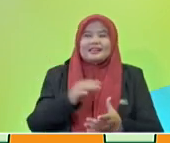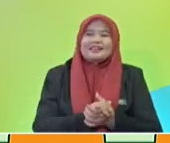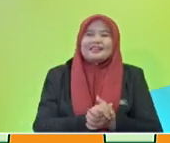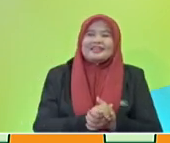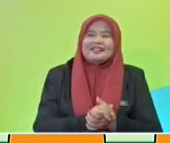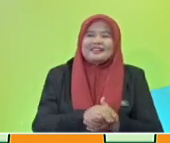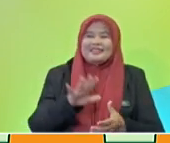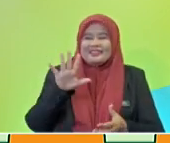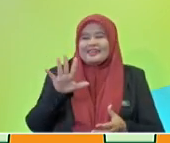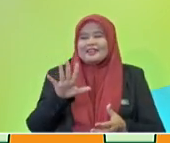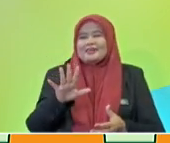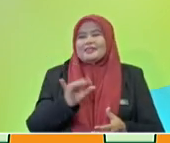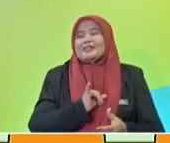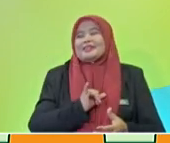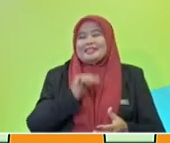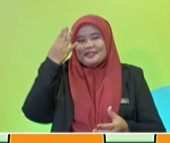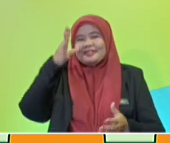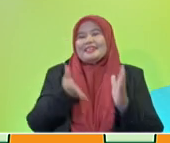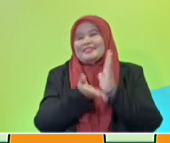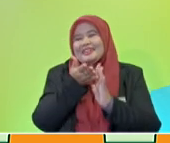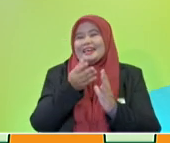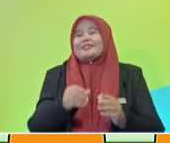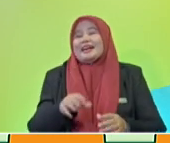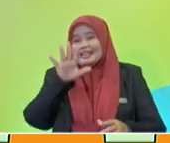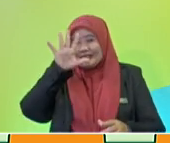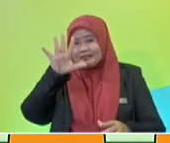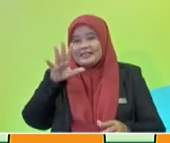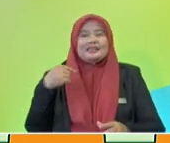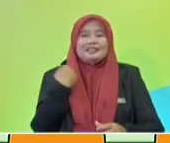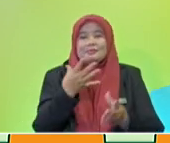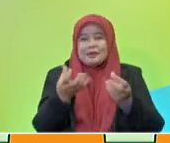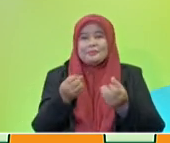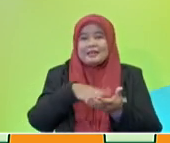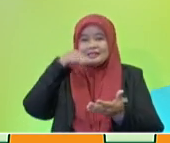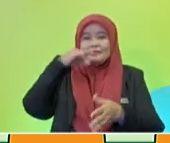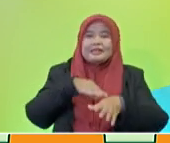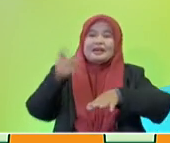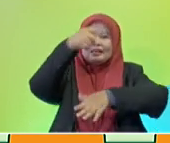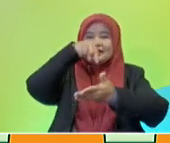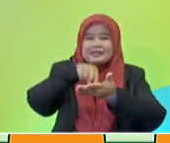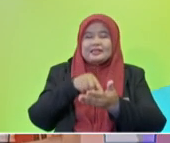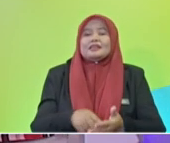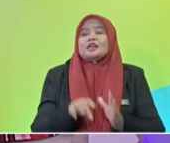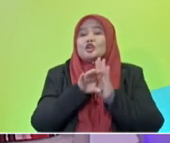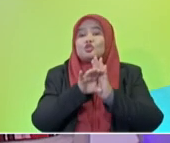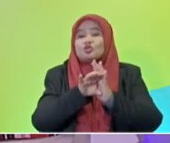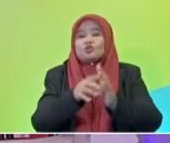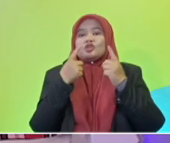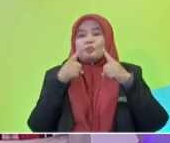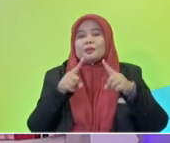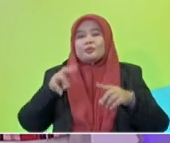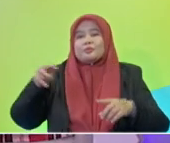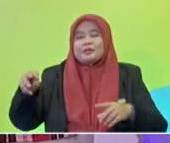banyak saya ni dah lebih-lebih pula Sebenarnya ada lima Yang kita nak belajar pada hari Ha ini ini adalah contoh jawapan di mana